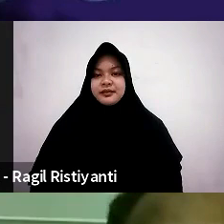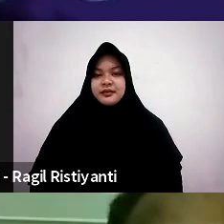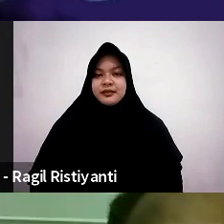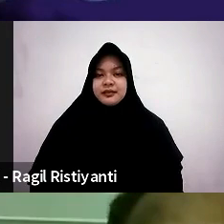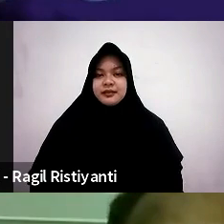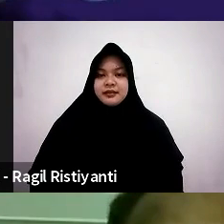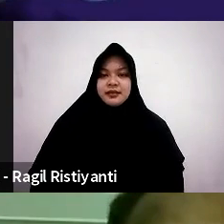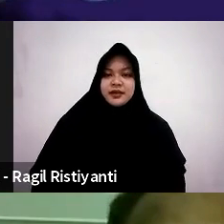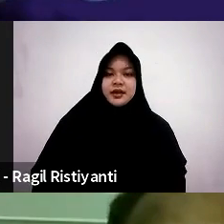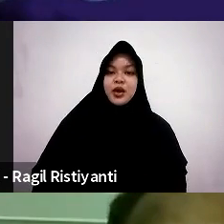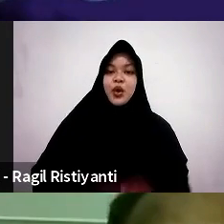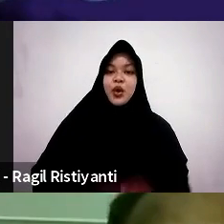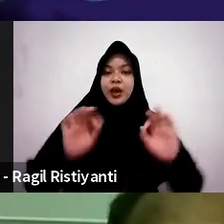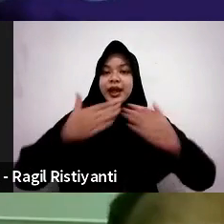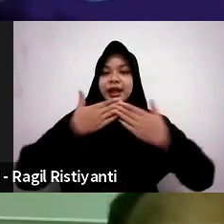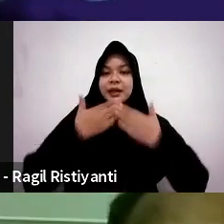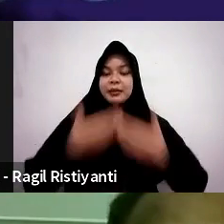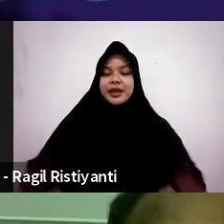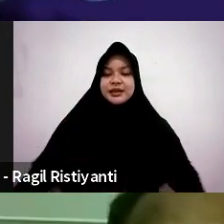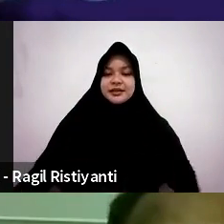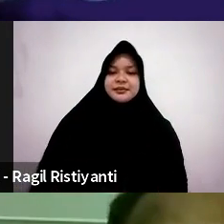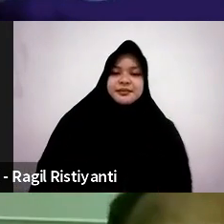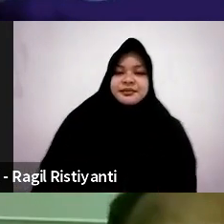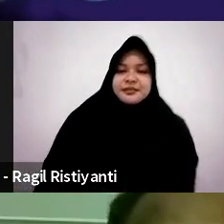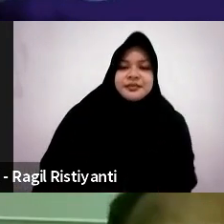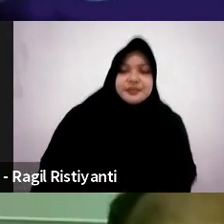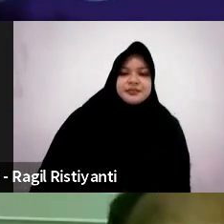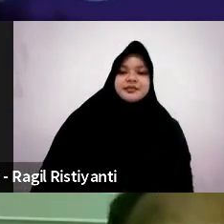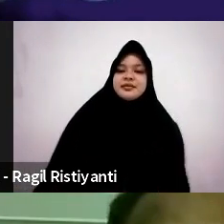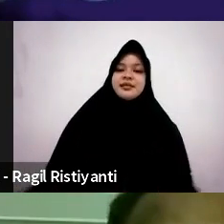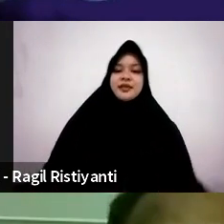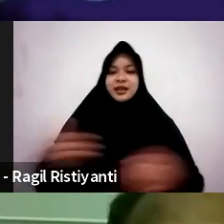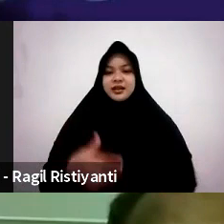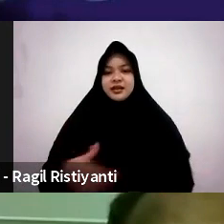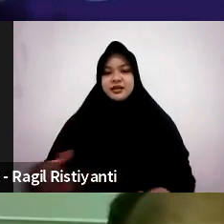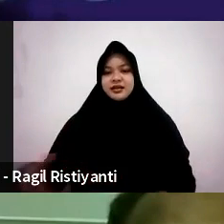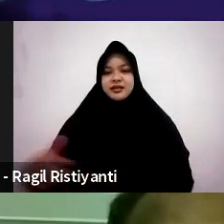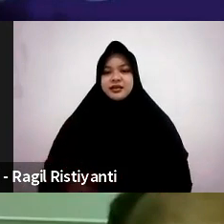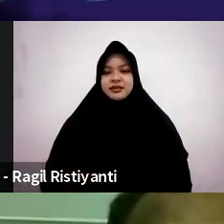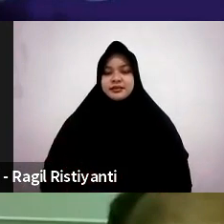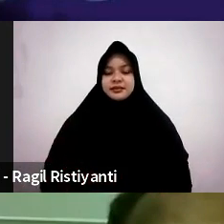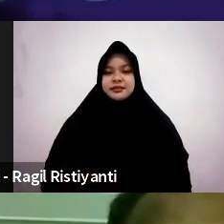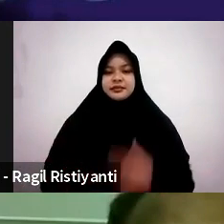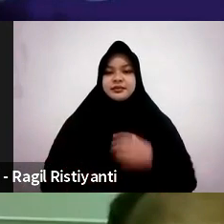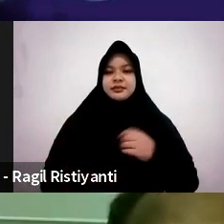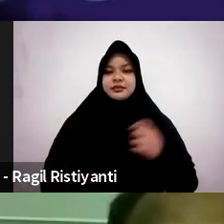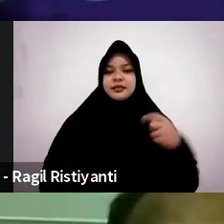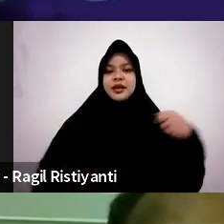klik Makasih met pagi Mila